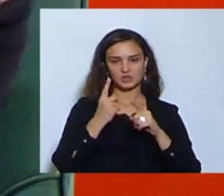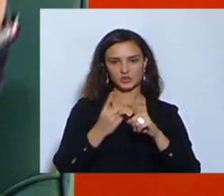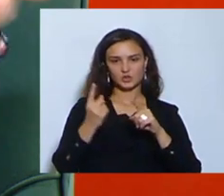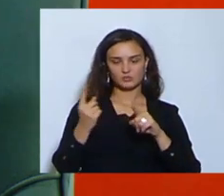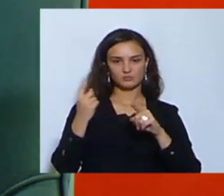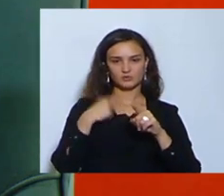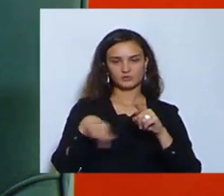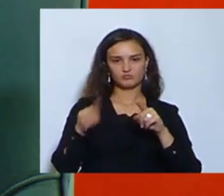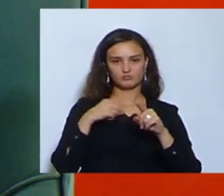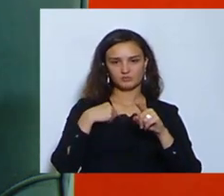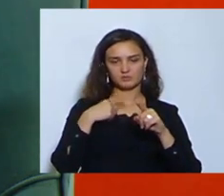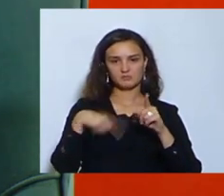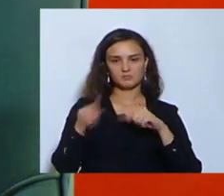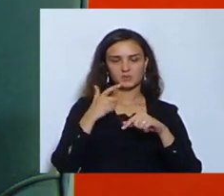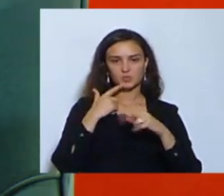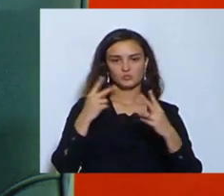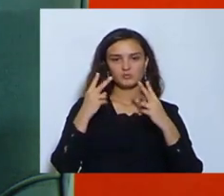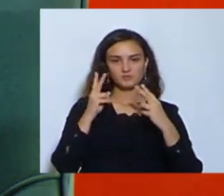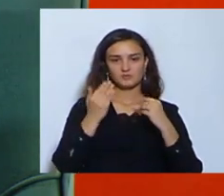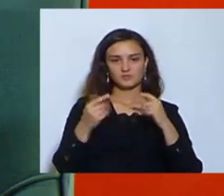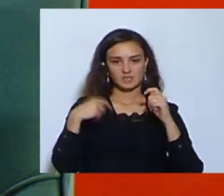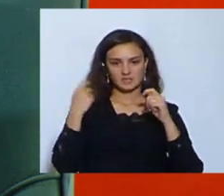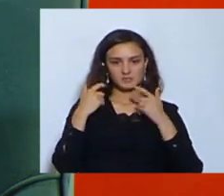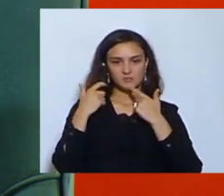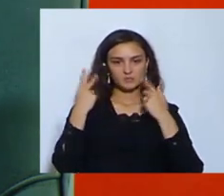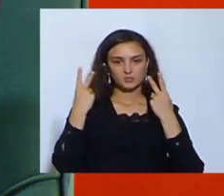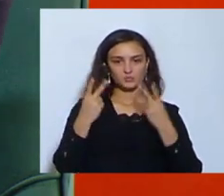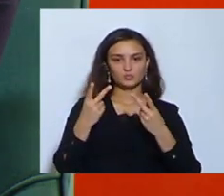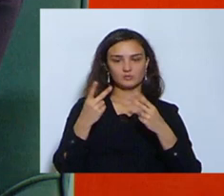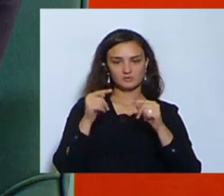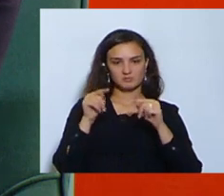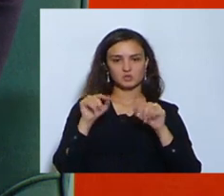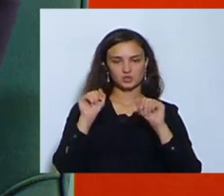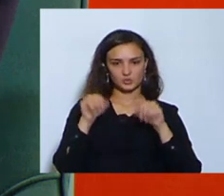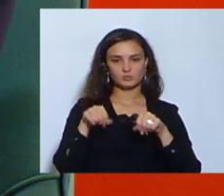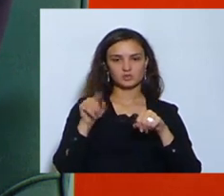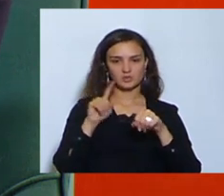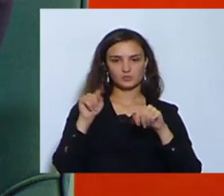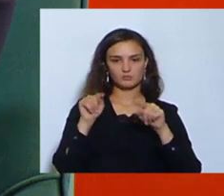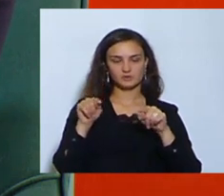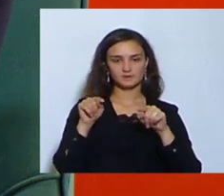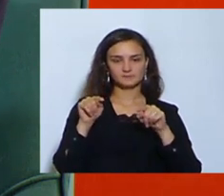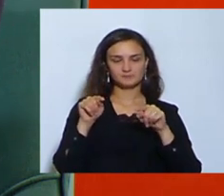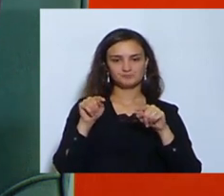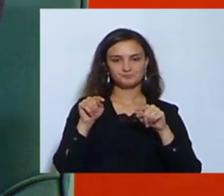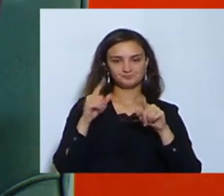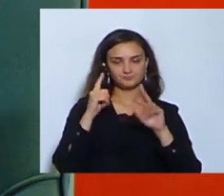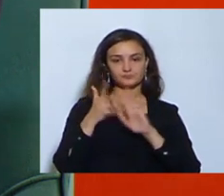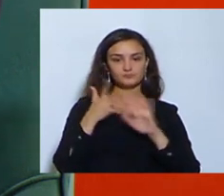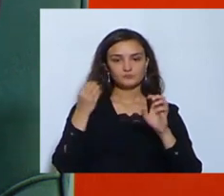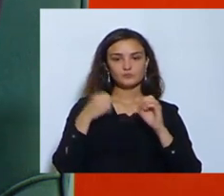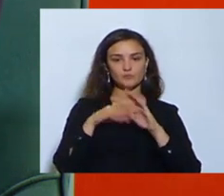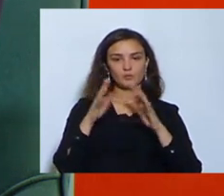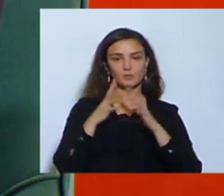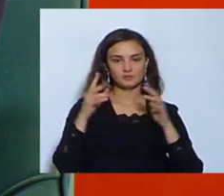თითოეულმა ჩვენმა მაყურებელმა, ვინც თქვენს გადაცემას უყურებს, მარი შეუძლია რომ ესე იგი გაიგოს უფრო